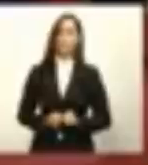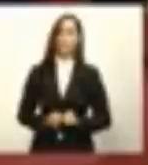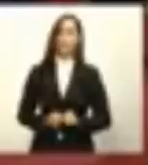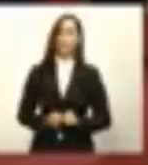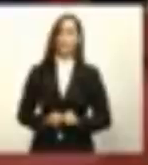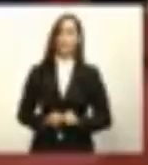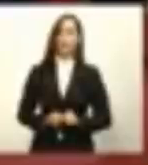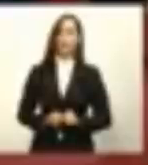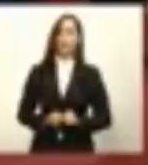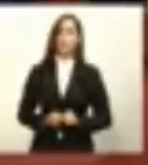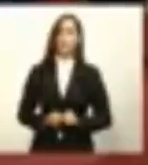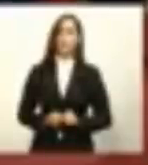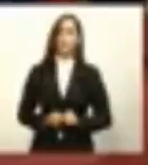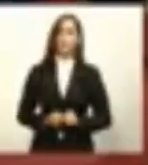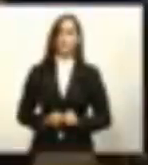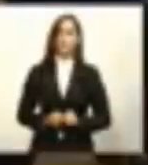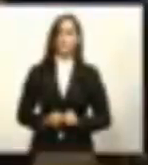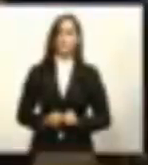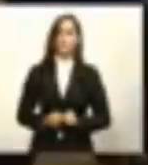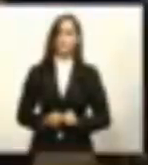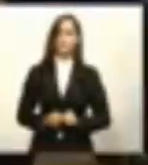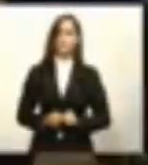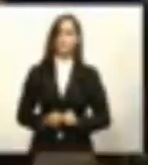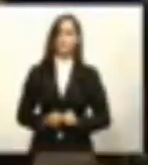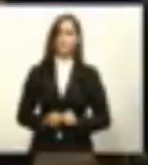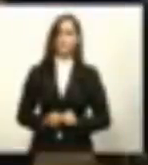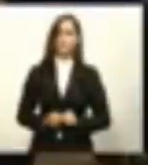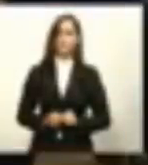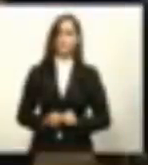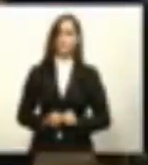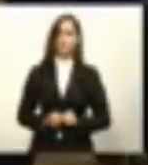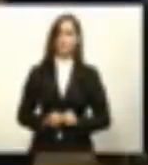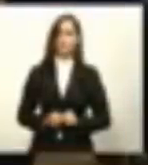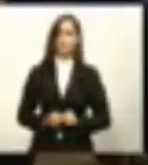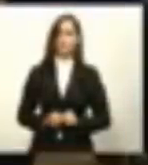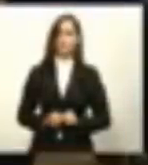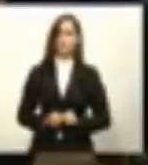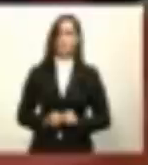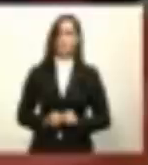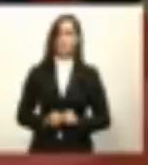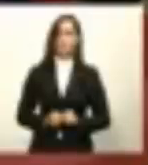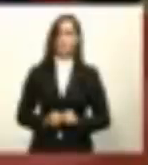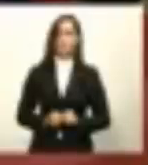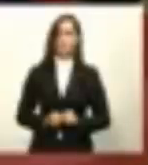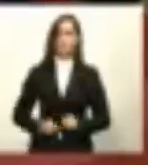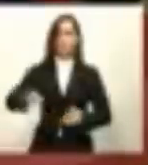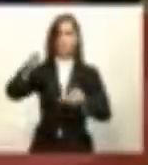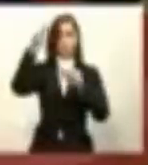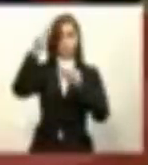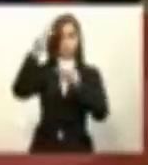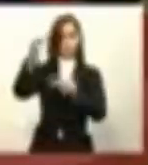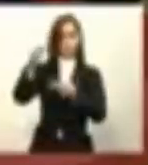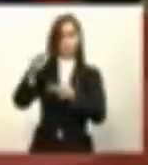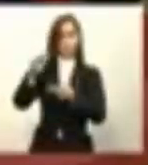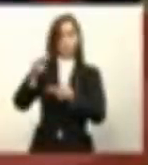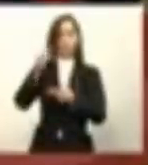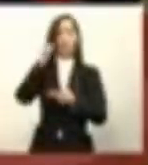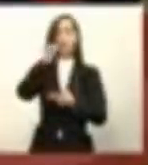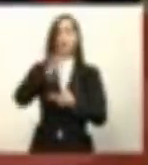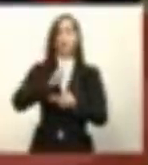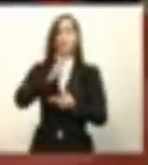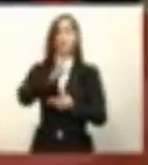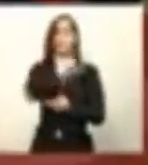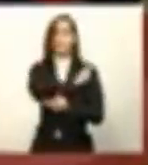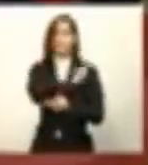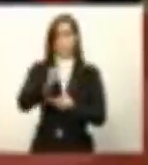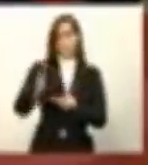le président Jovenel Moïse te gagne ensemble avec Luis Abinadel. Eh bien, il te fait une déclaration. Il dit qu'il y a travail